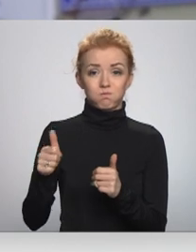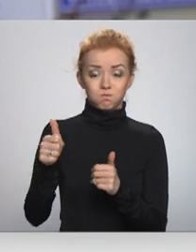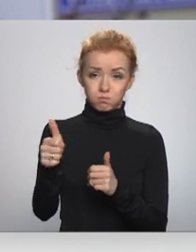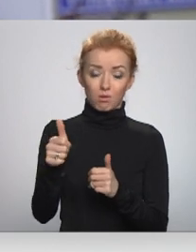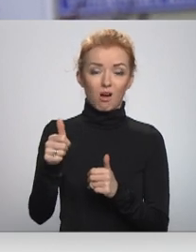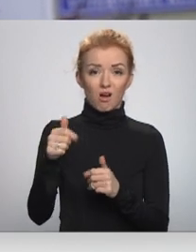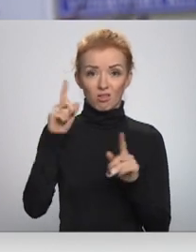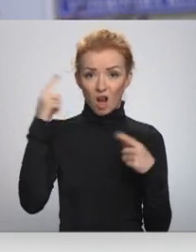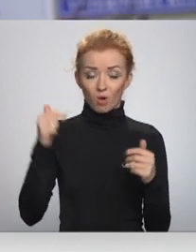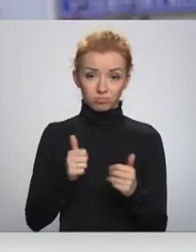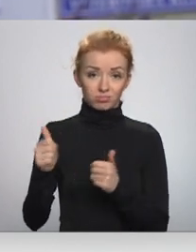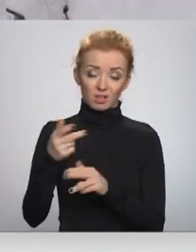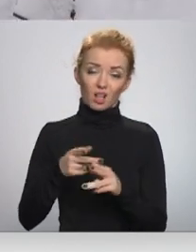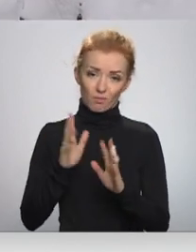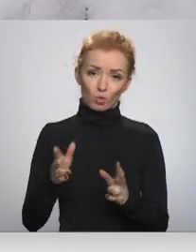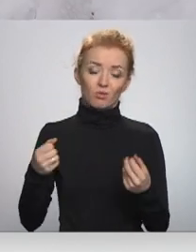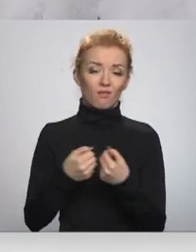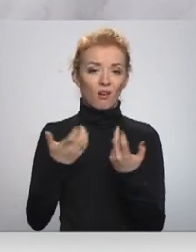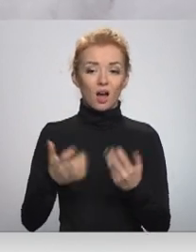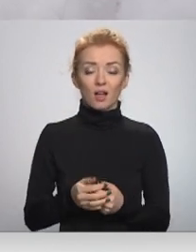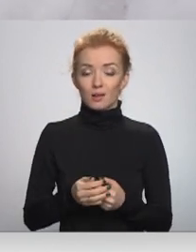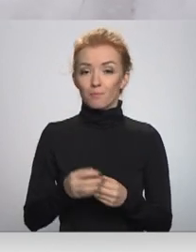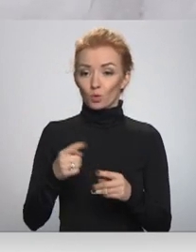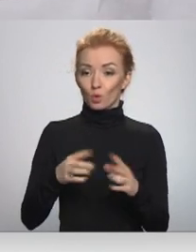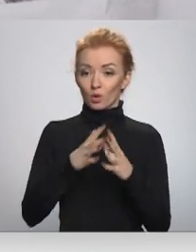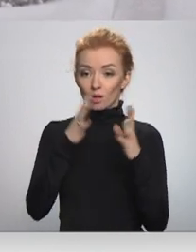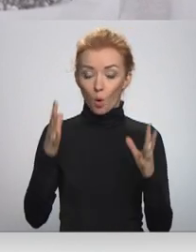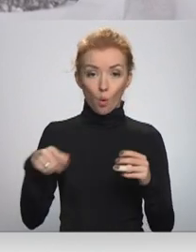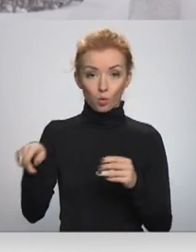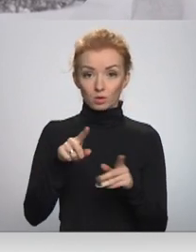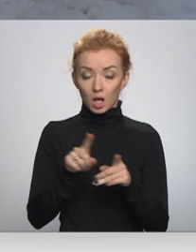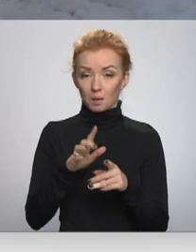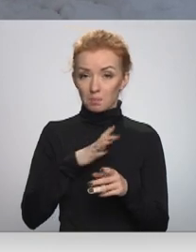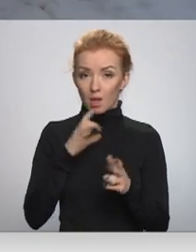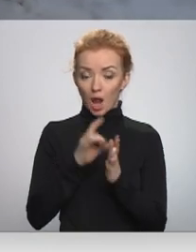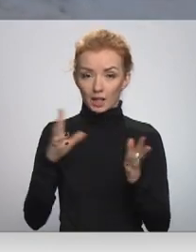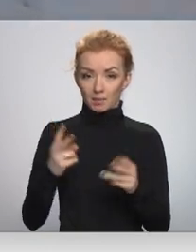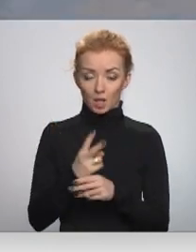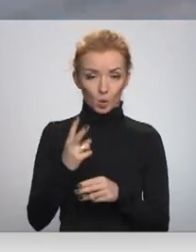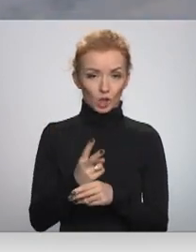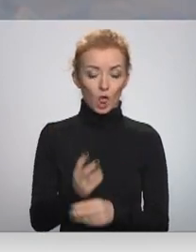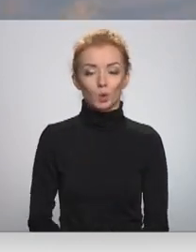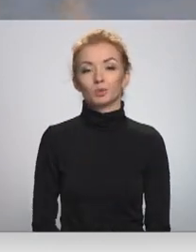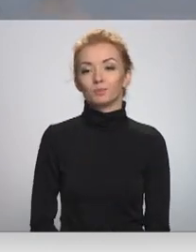būs pārgalvīgs, tad būs kā būs. Turklāt daudz kur bijuši arī elektrības traucējumi. Dīnie Jemeļanova, Māris Justs, RTV.